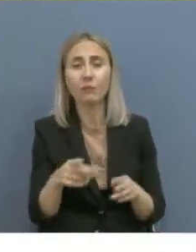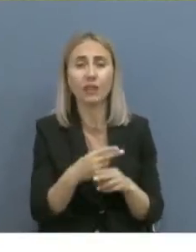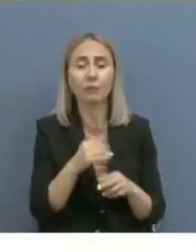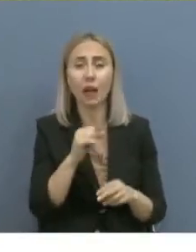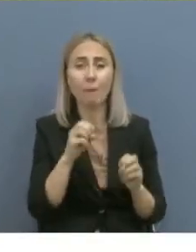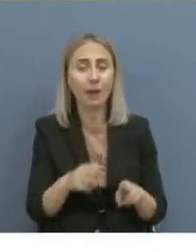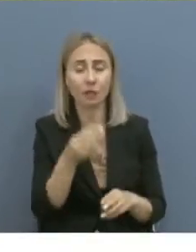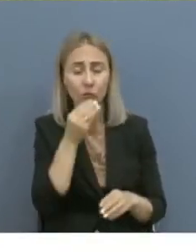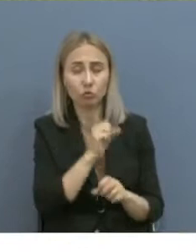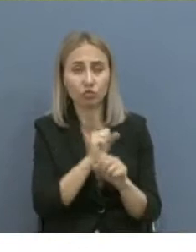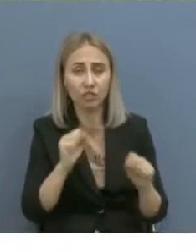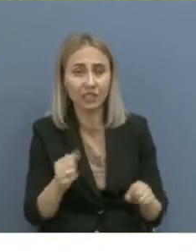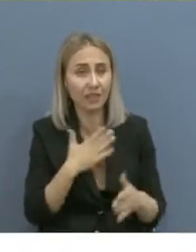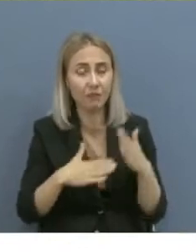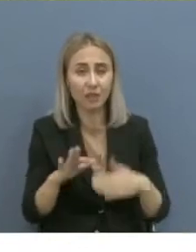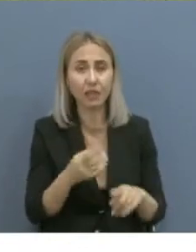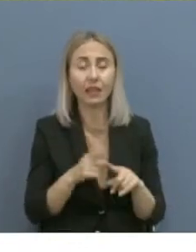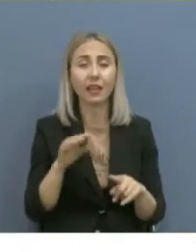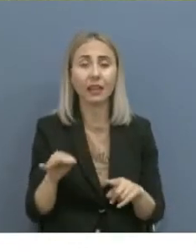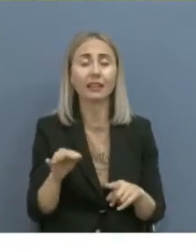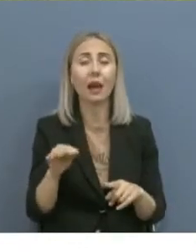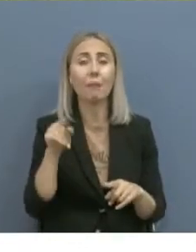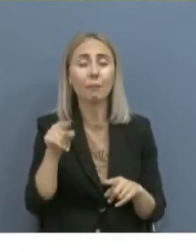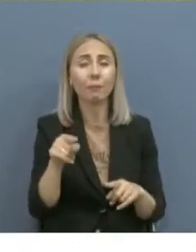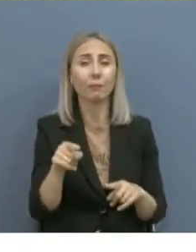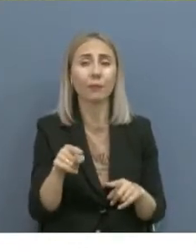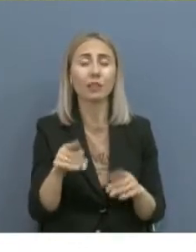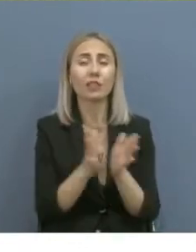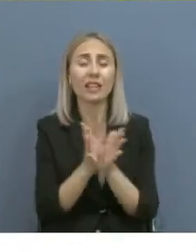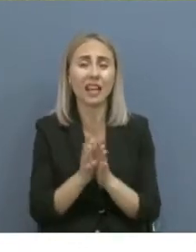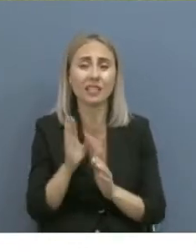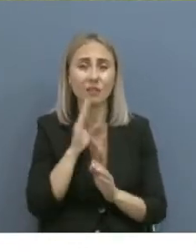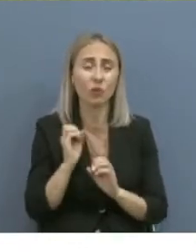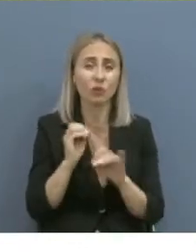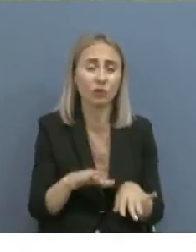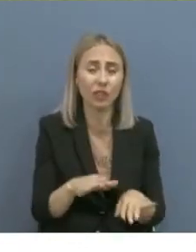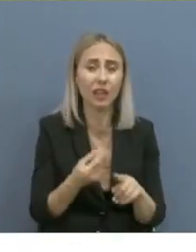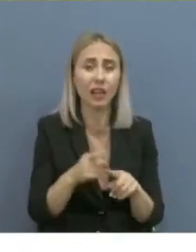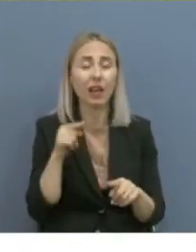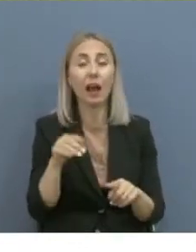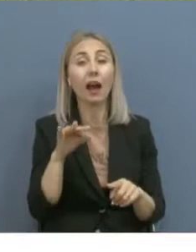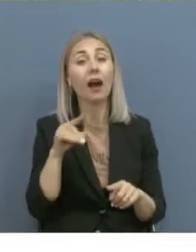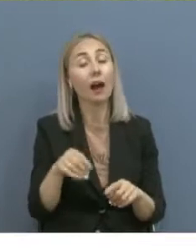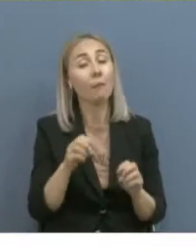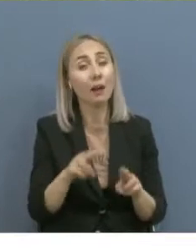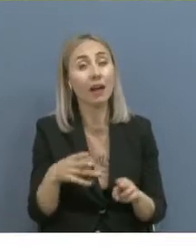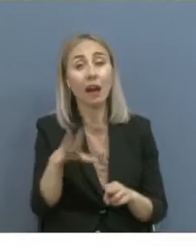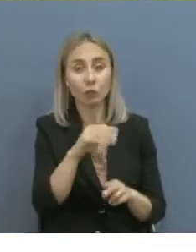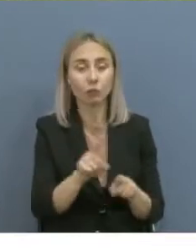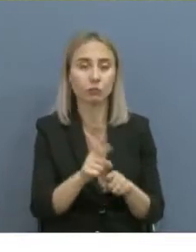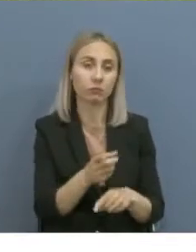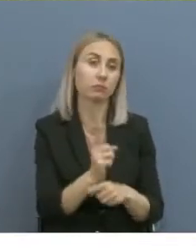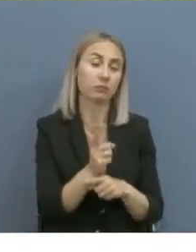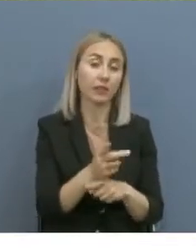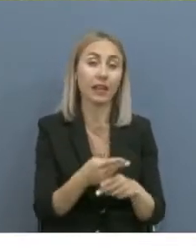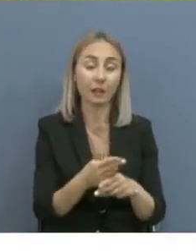Алайда соған қарамастан өңір тұрғындары асқа пайдалануға жарамсыз балықтарды аулап, одан оларды сатудан арланбауда.